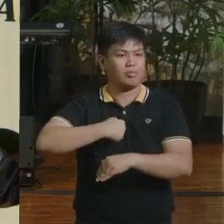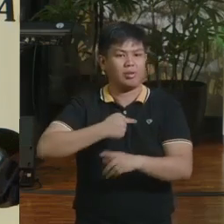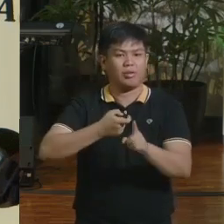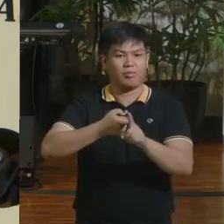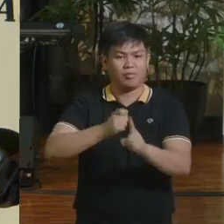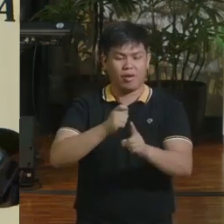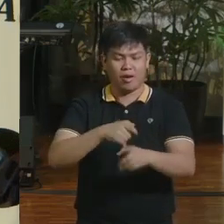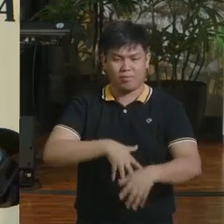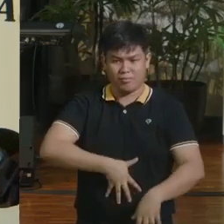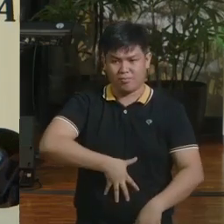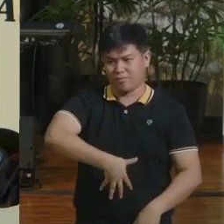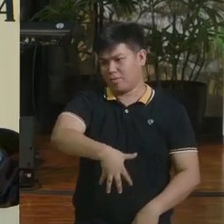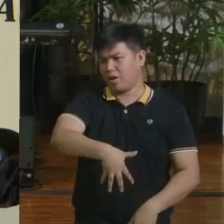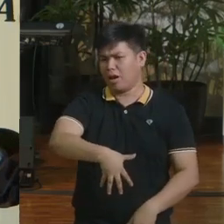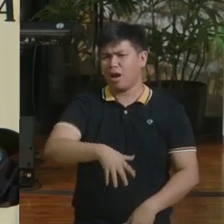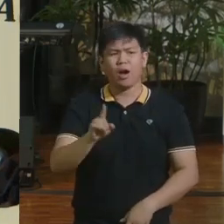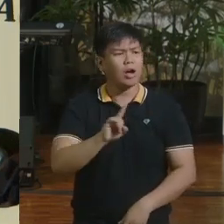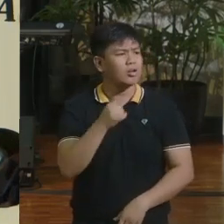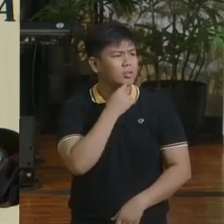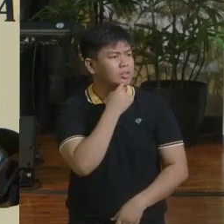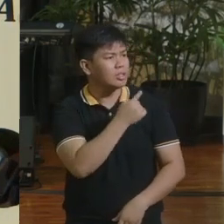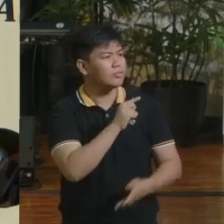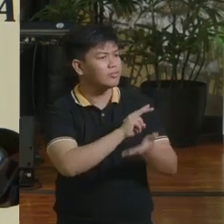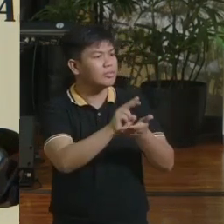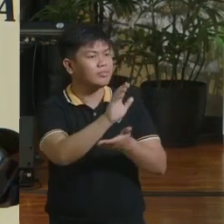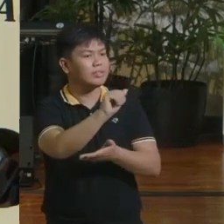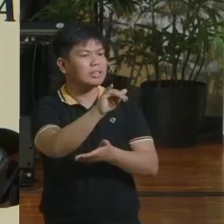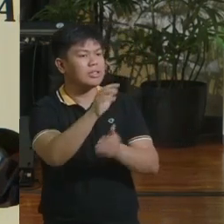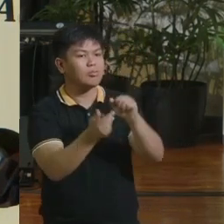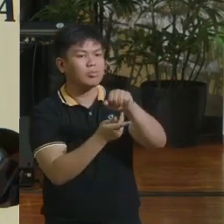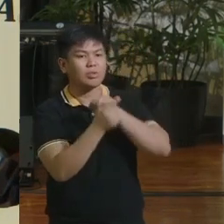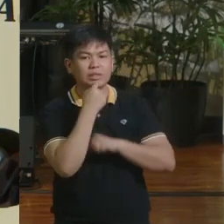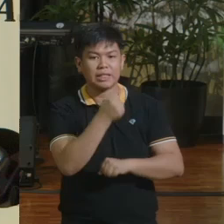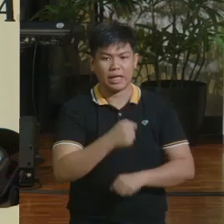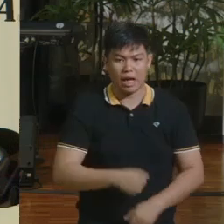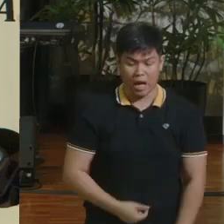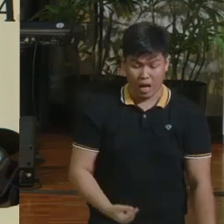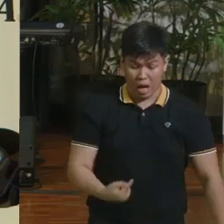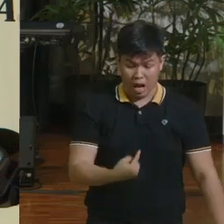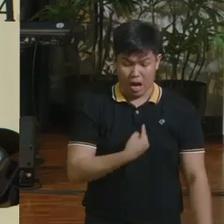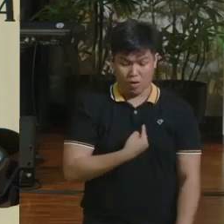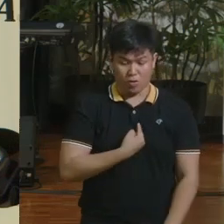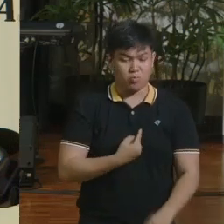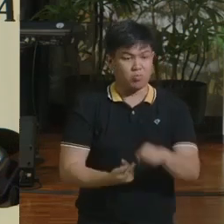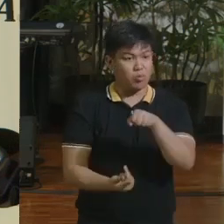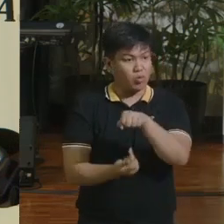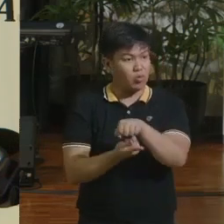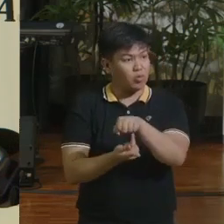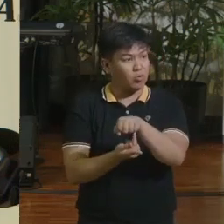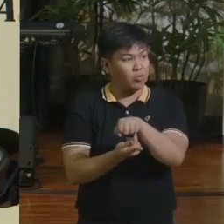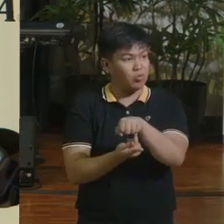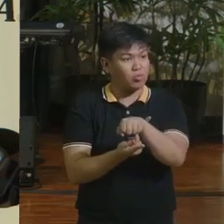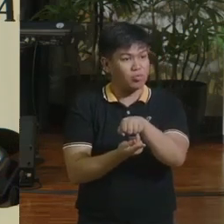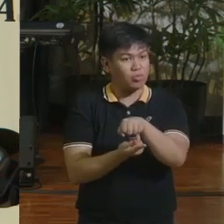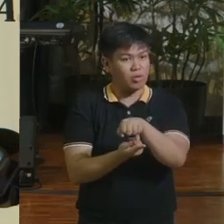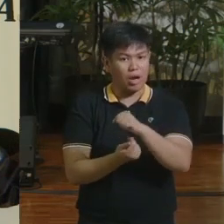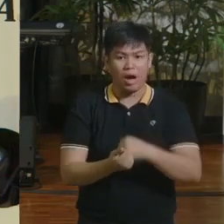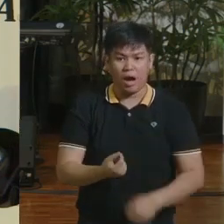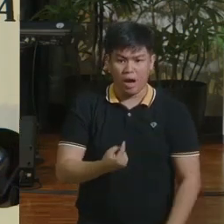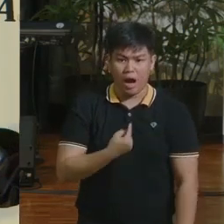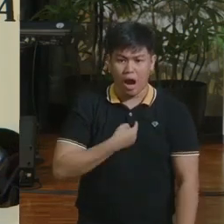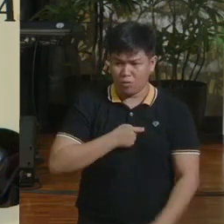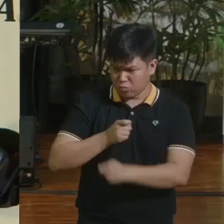womb. Nakita niyo ba yung sinabi niya sa verse 15? But, sabi ni Paul,